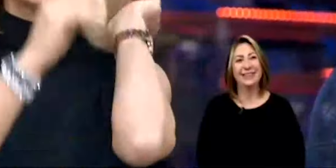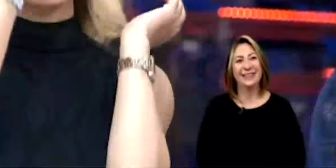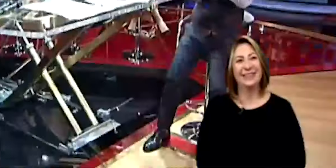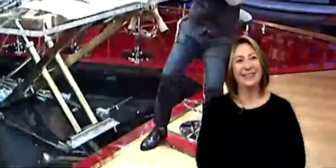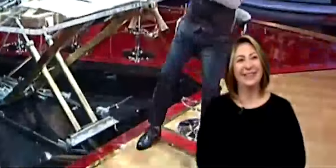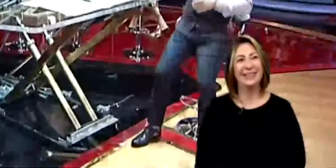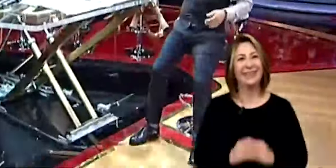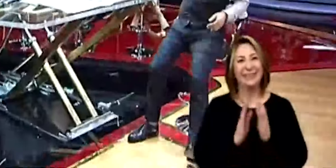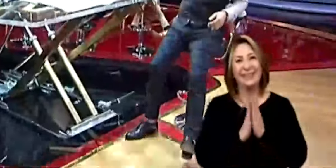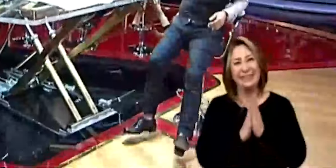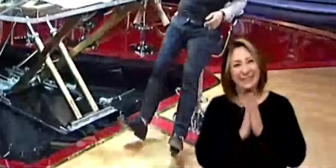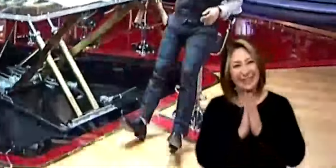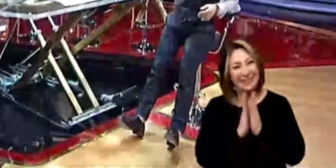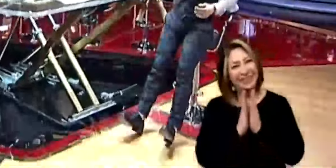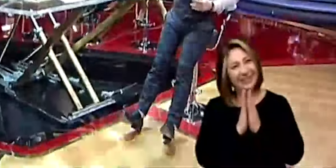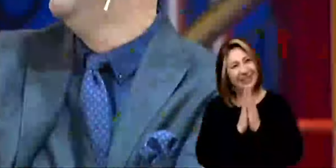Devam, bravo.